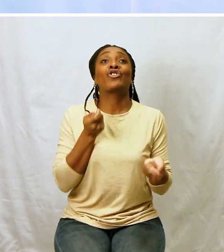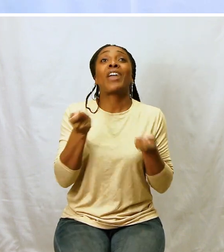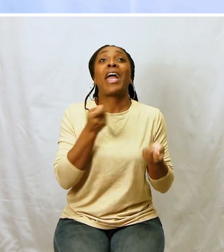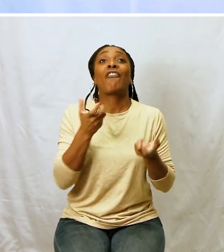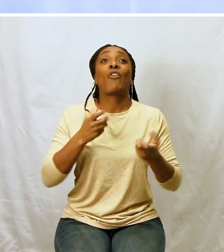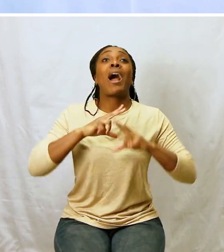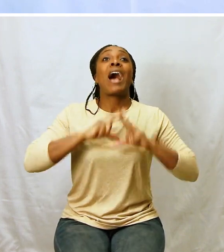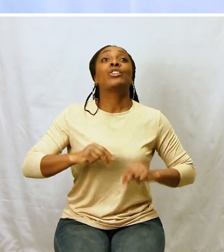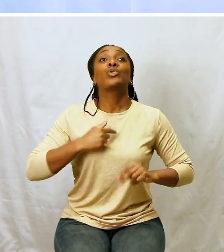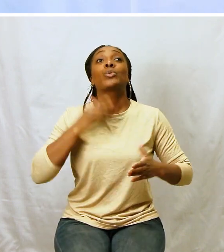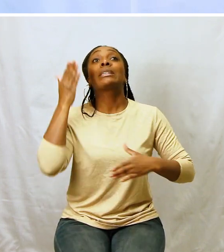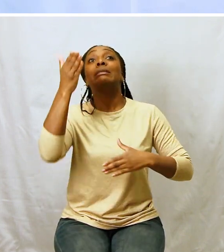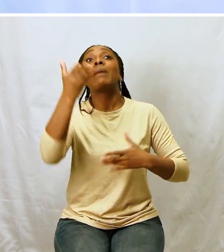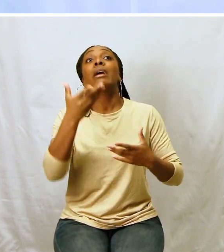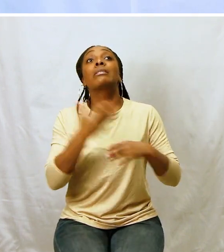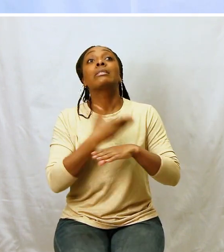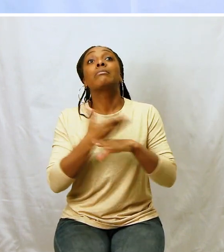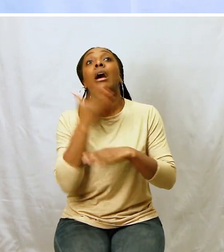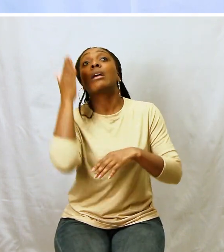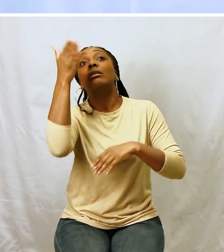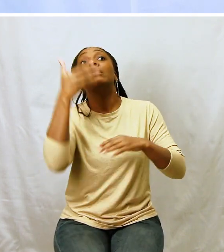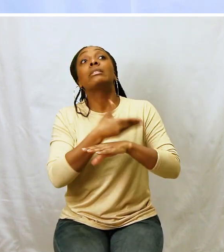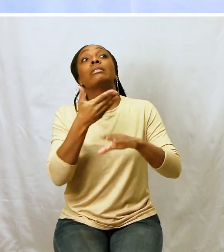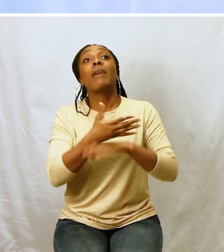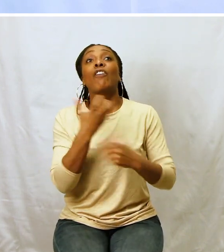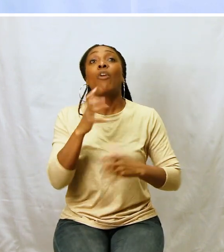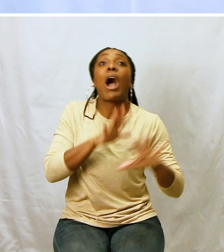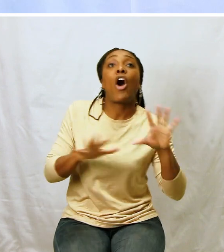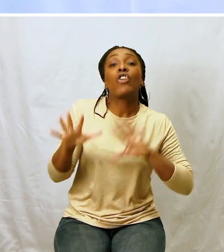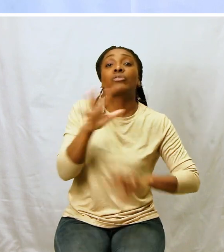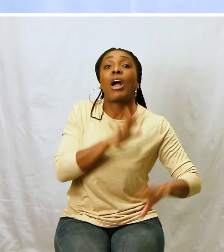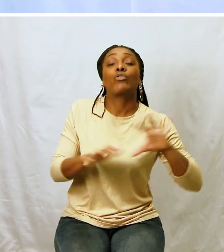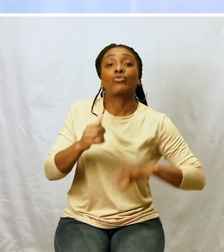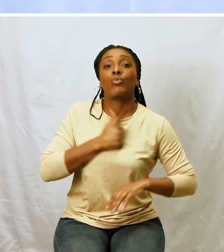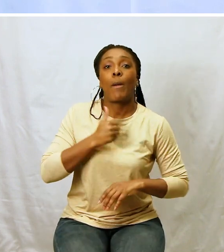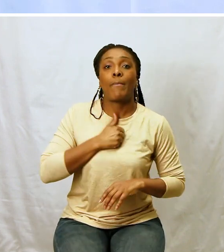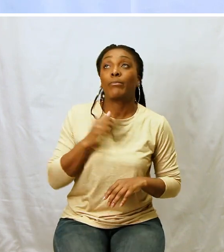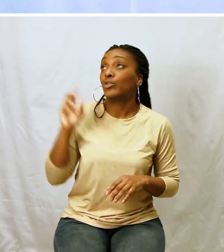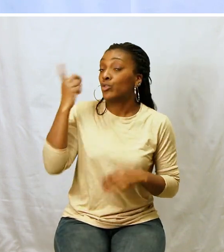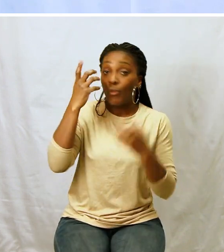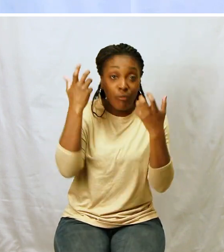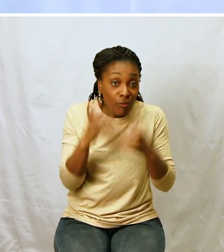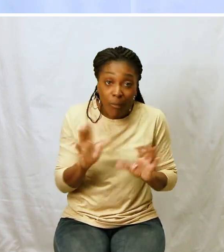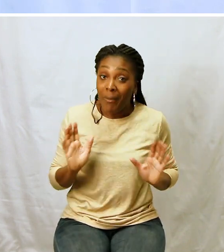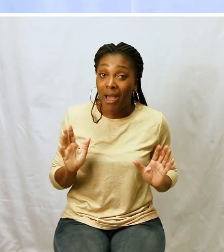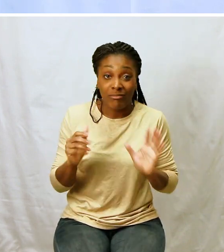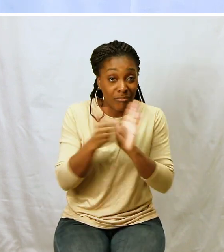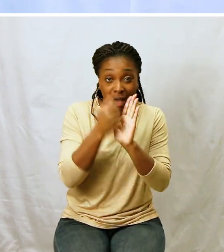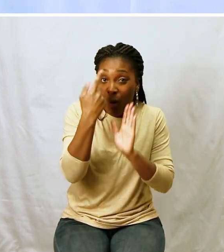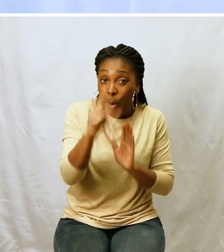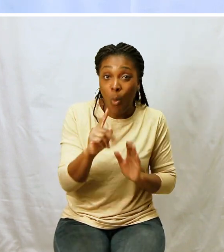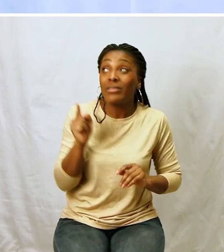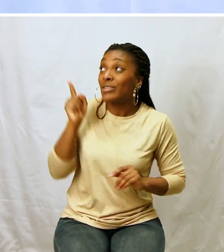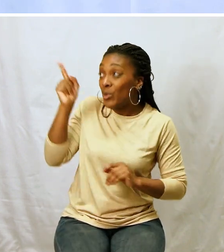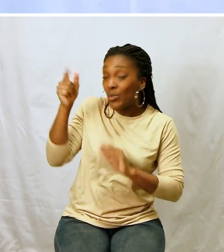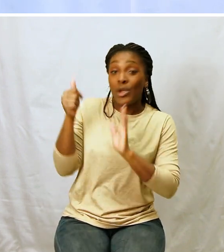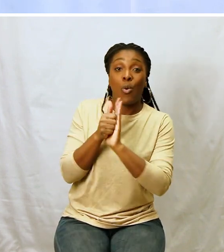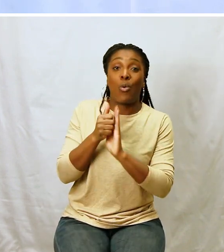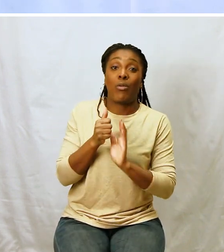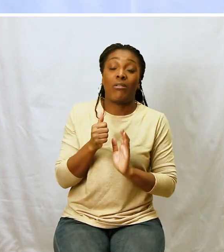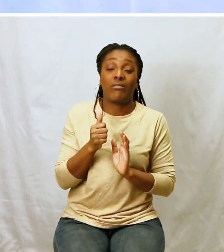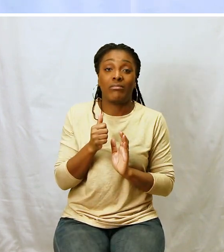de savoir qu'est-ce qui va se passer demain. Comme ça, je vais pouvoir arranger les choses. Non, Dieu ne veut pas que tu arranges quoi que ce soit parce que c'est lui qui arrange les choses pour